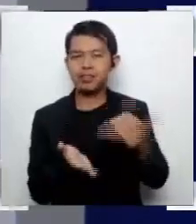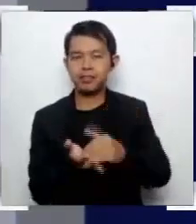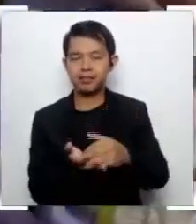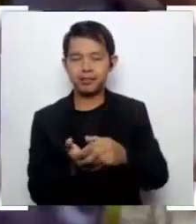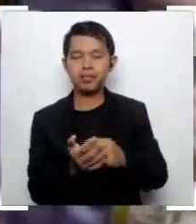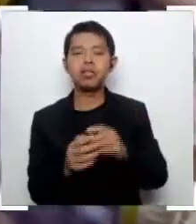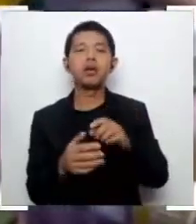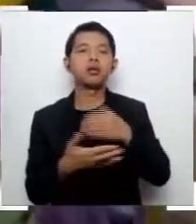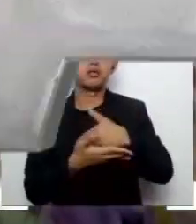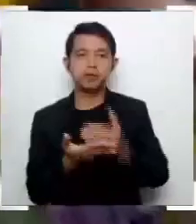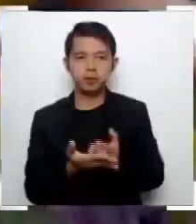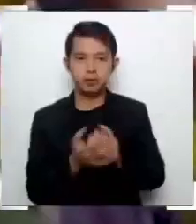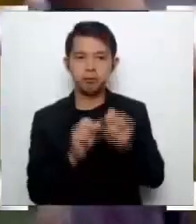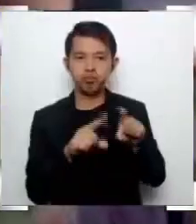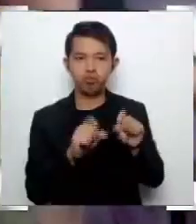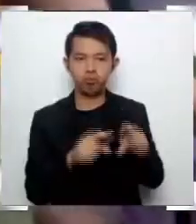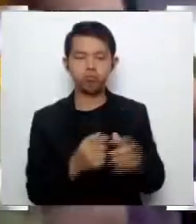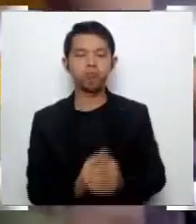Reyes.